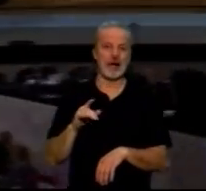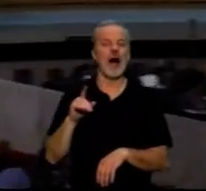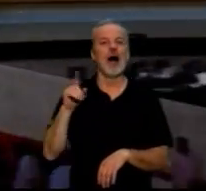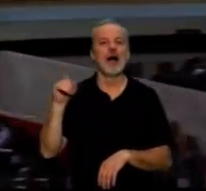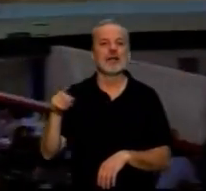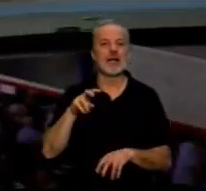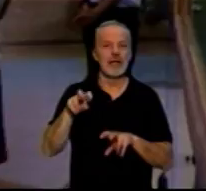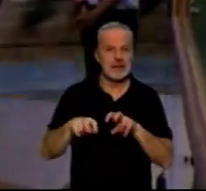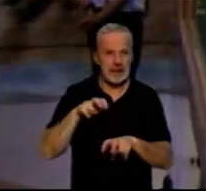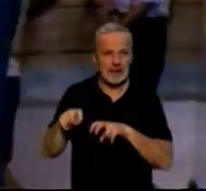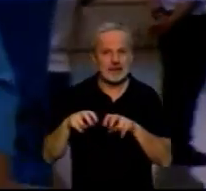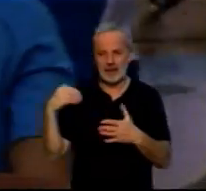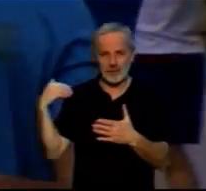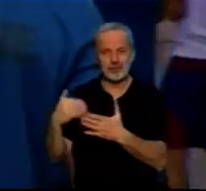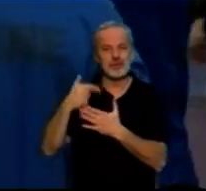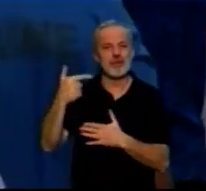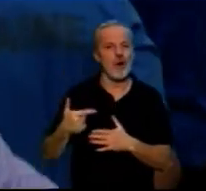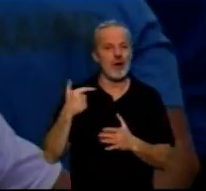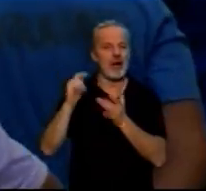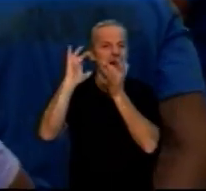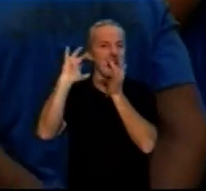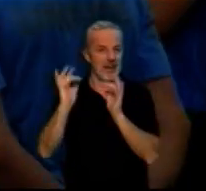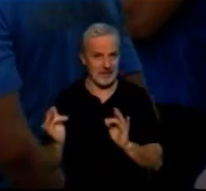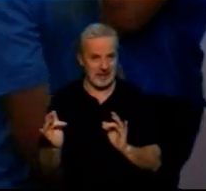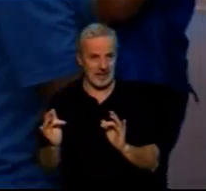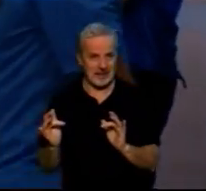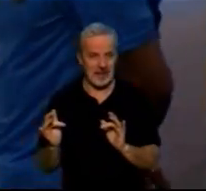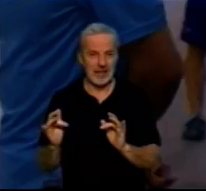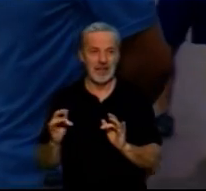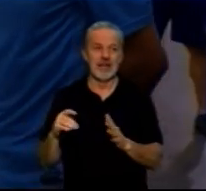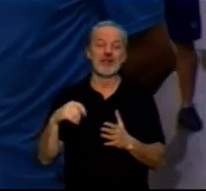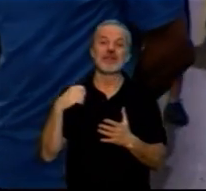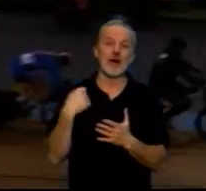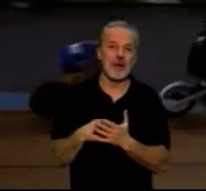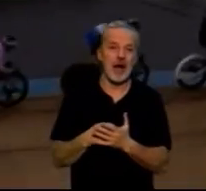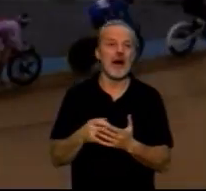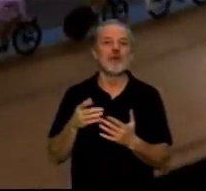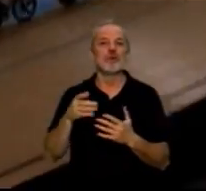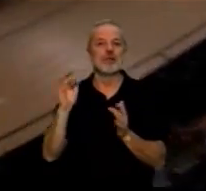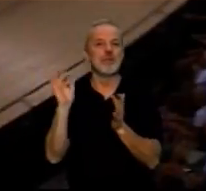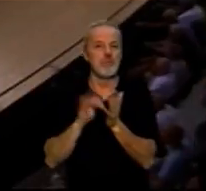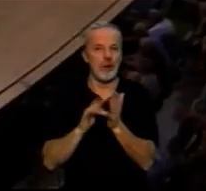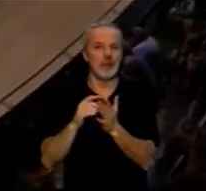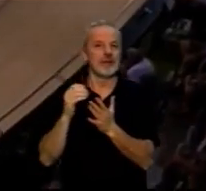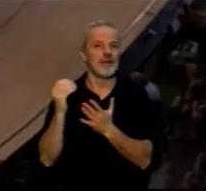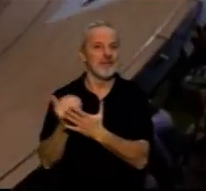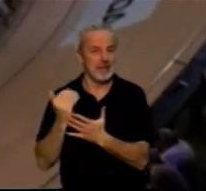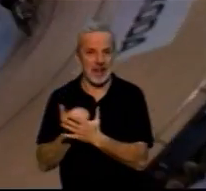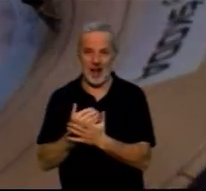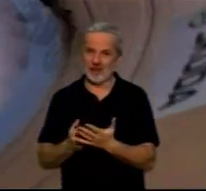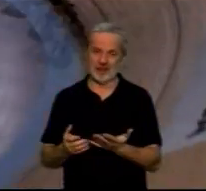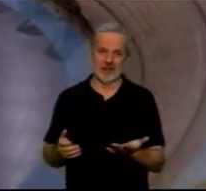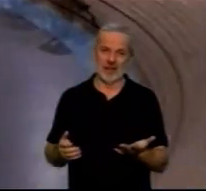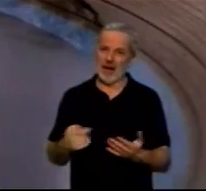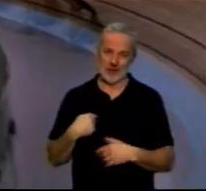cyklistice běží dvouletá kvalifikace předem. To znamená, že vlastně by se muselo běžet závody a vyjíždět si body. A takže tu